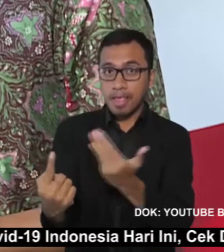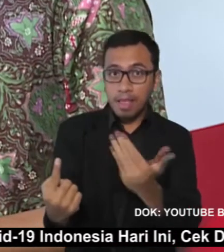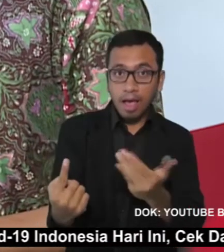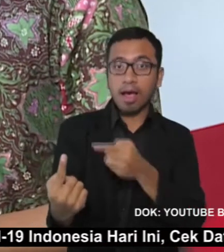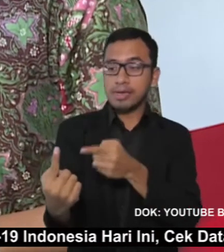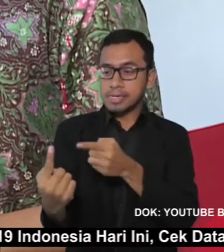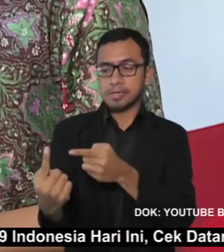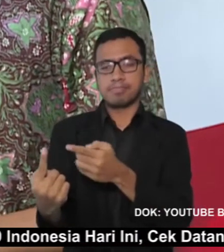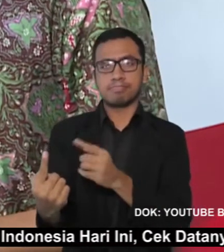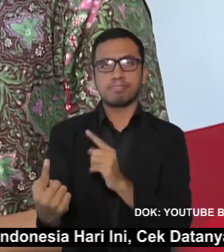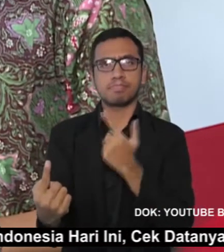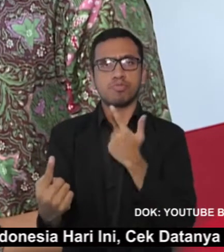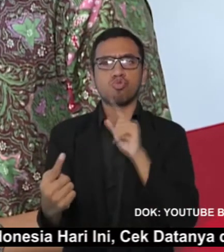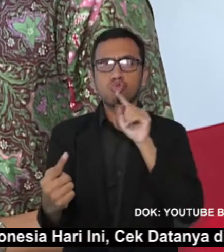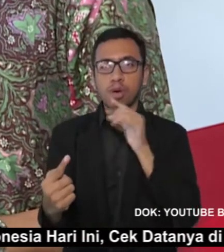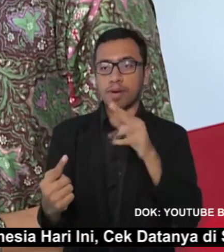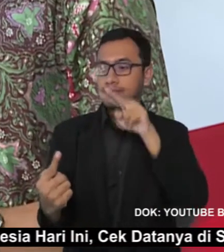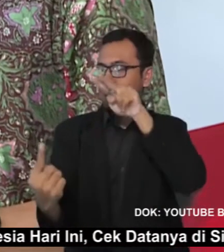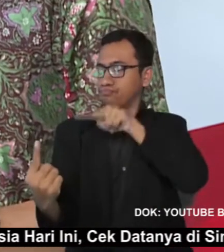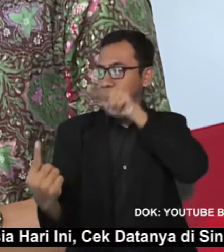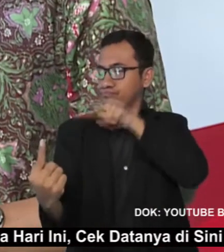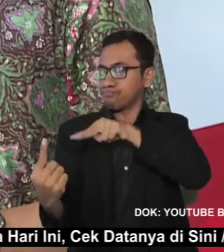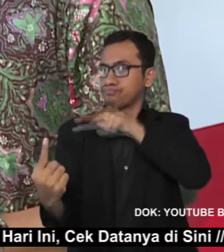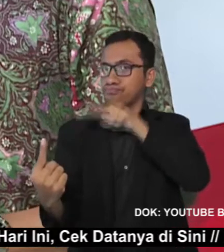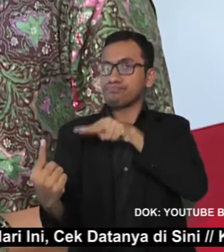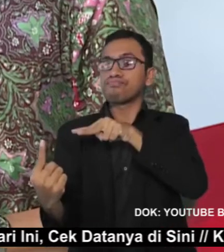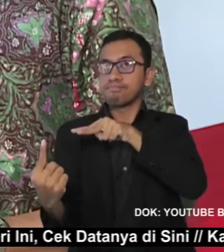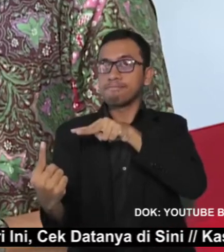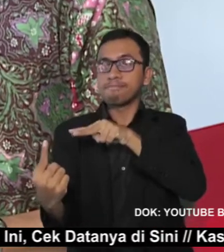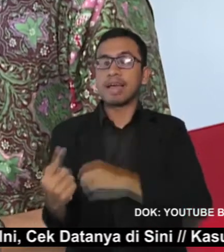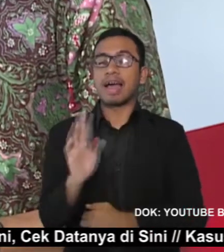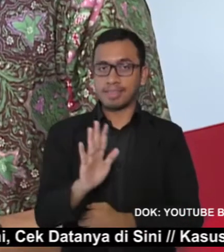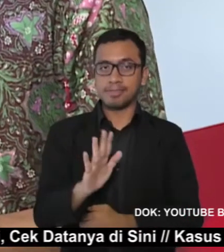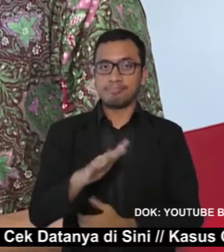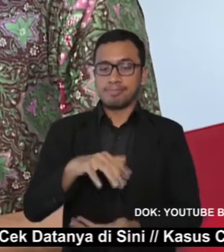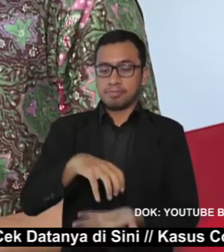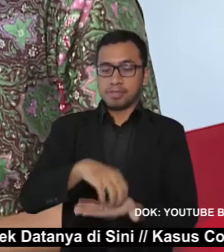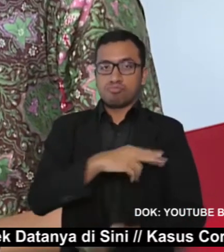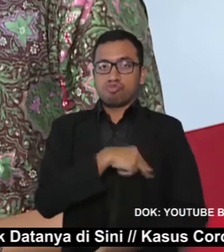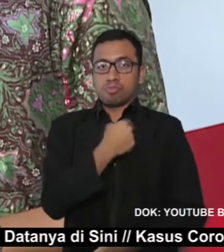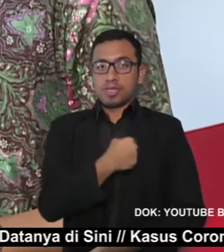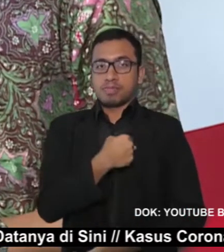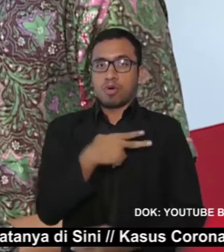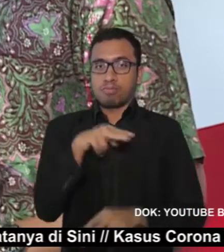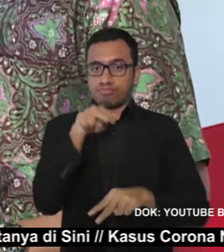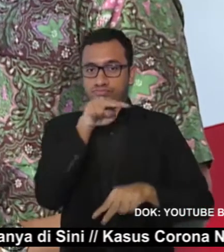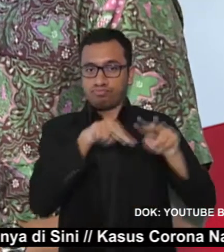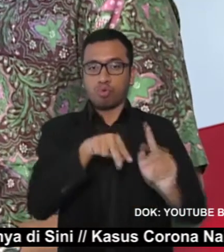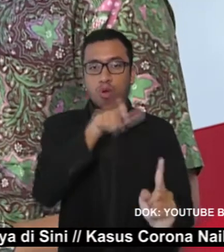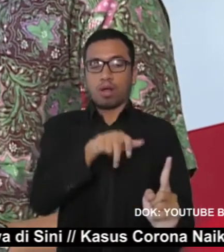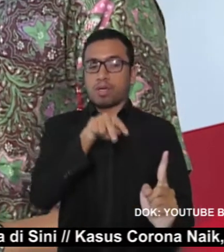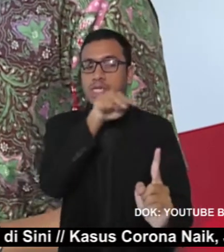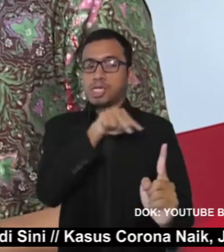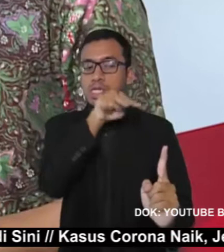perlu dilakukan skrining pakai Puskesmas akan melakukan skrining skrining yang